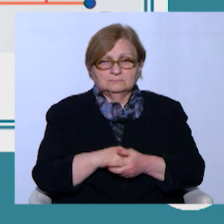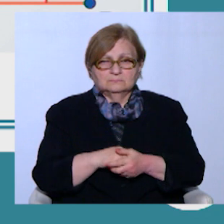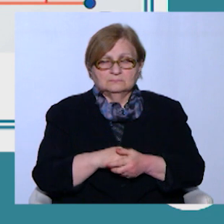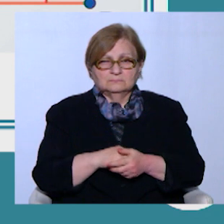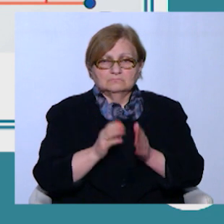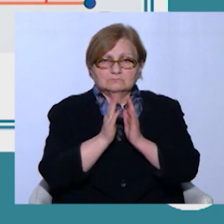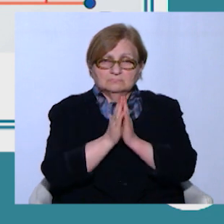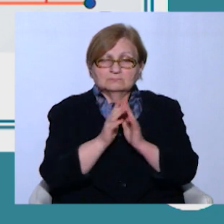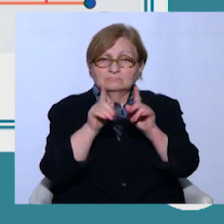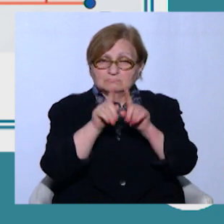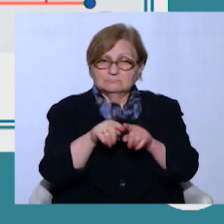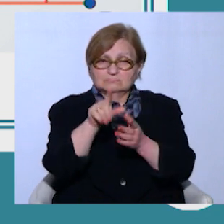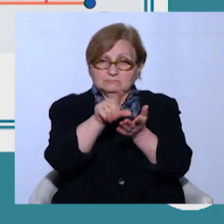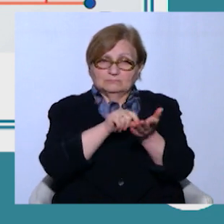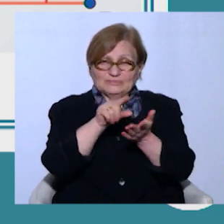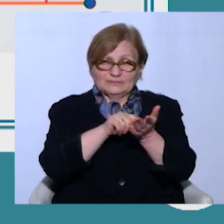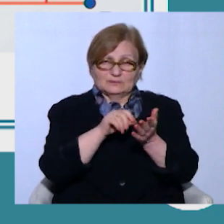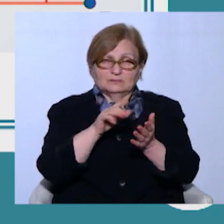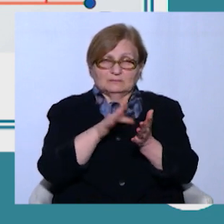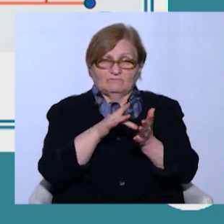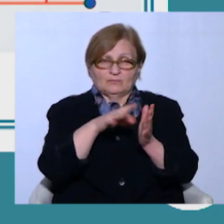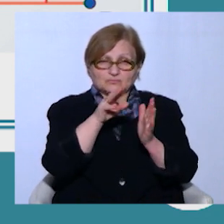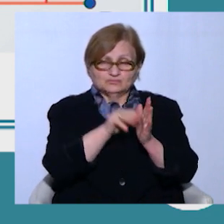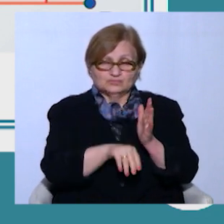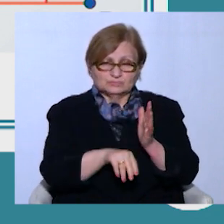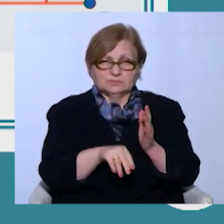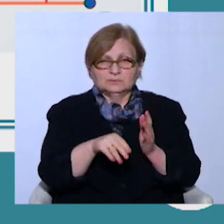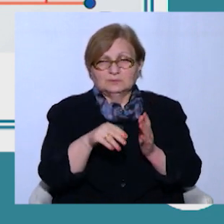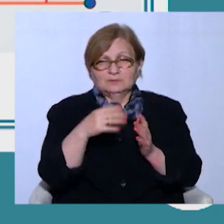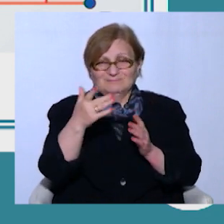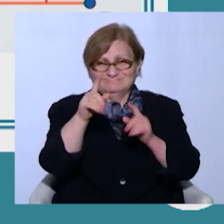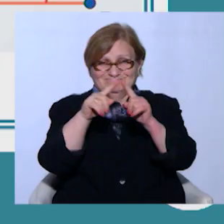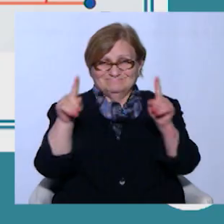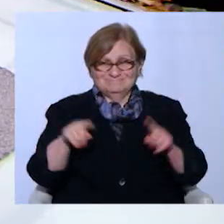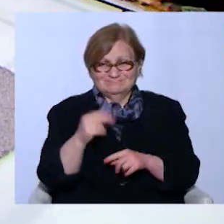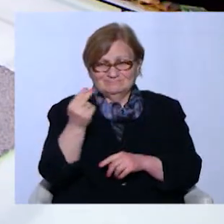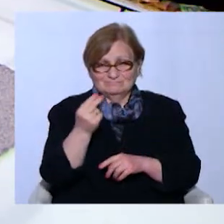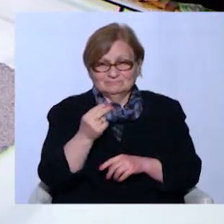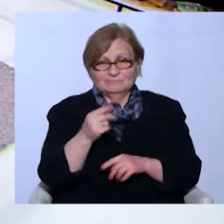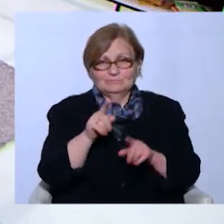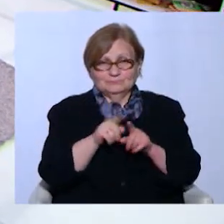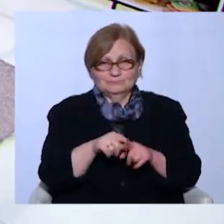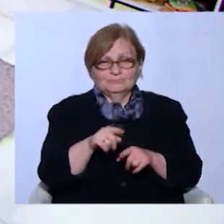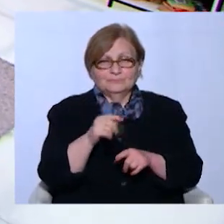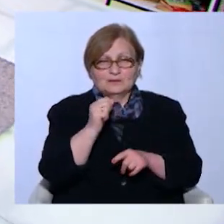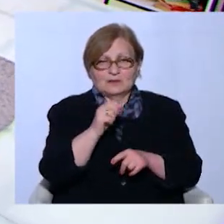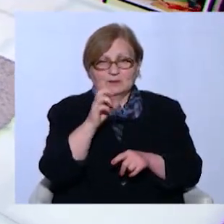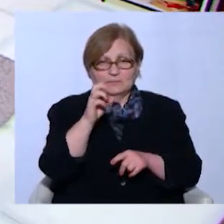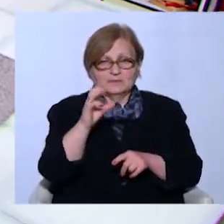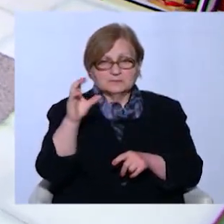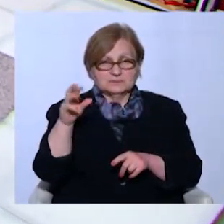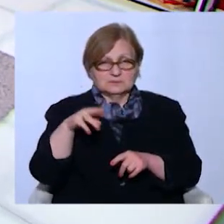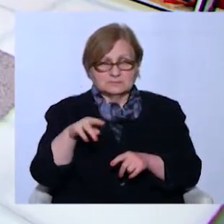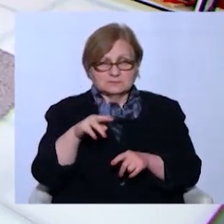გთხოვთ, გადაიხაზეთ რვეულში ეს ნახაზი, აი მარჯვენა ნახაზი და ამოიწერეთ აღნიშნული ინფორმაცია. ესე იგი, ABCD ტრაპეციას